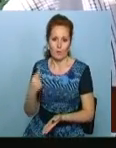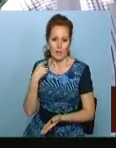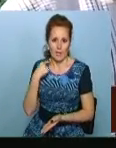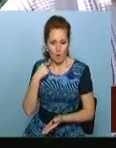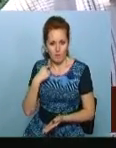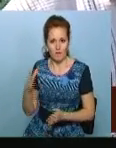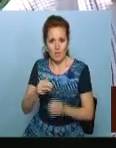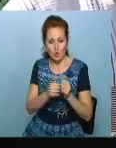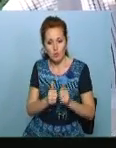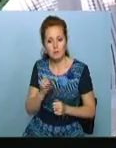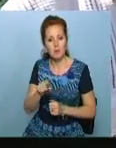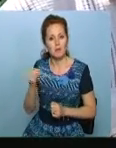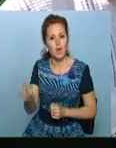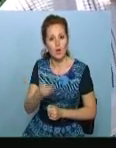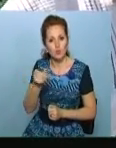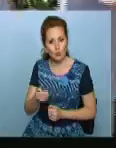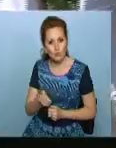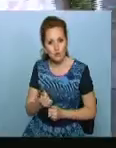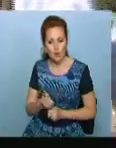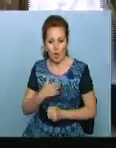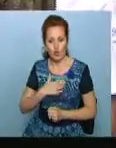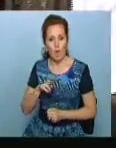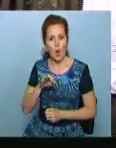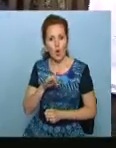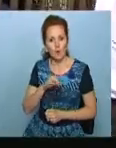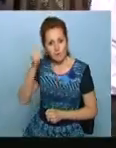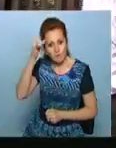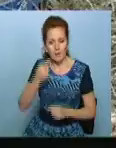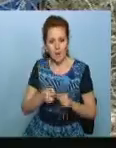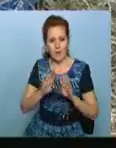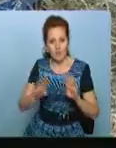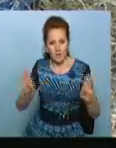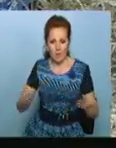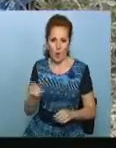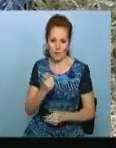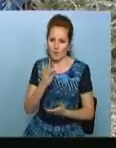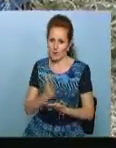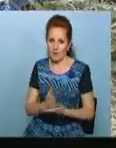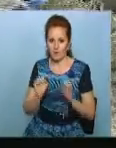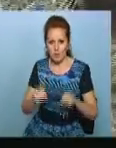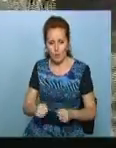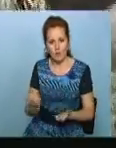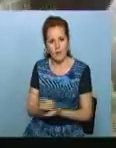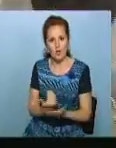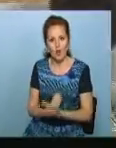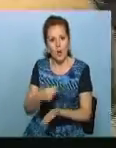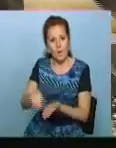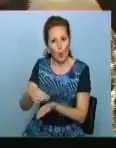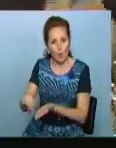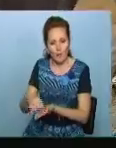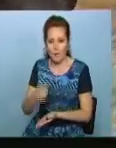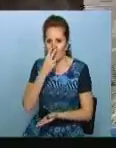все соседи интересуются нашей породой. Вот и на этой выставке у хозяйств есть все шансы найти новых покупателей. Посмотреть на